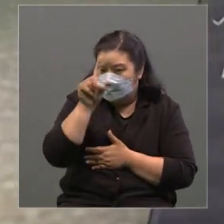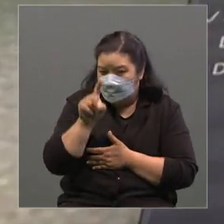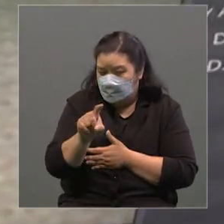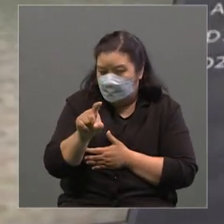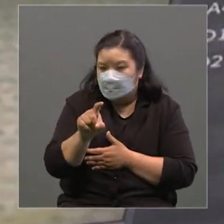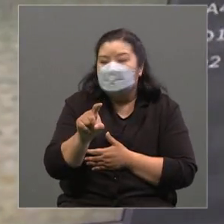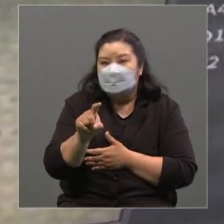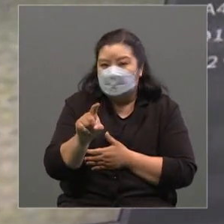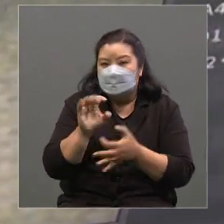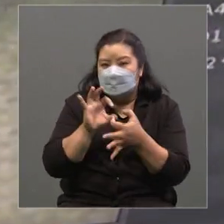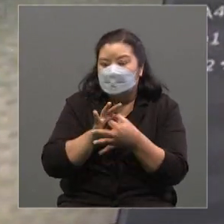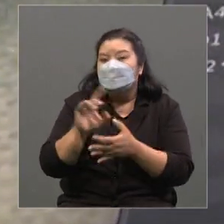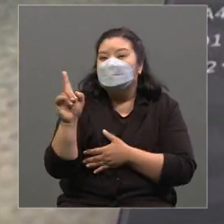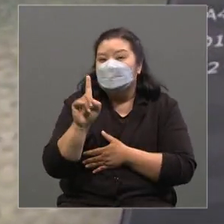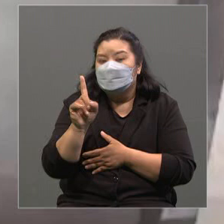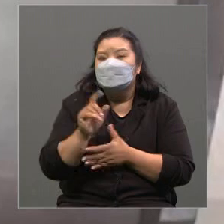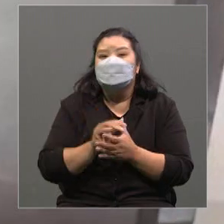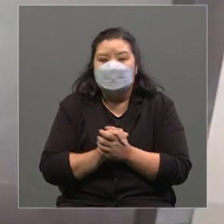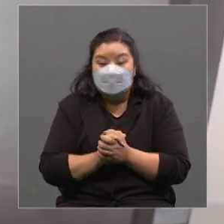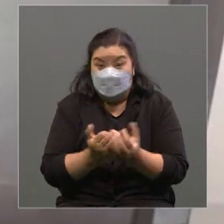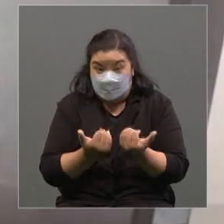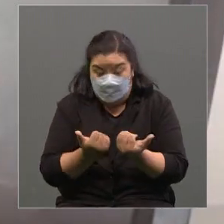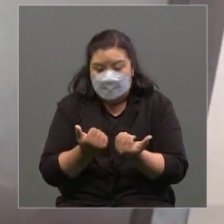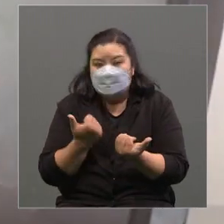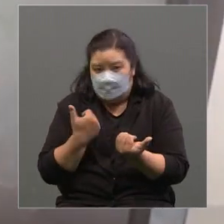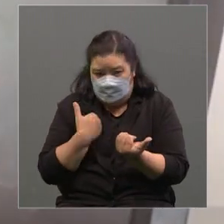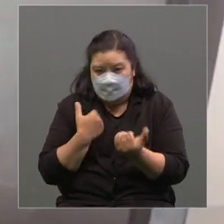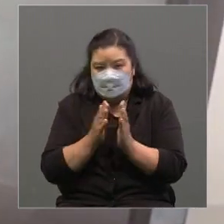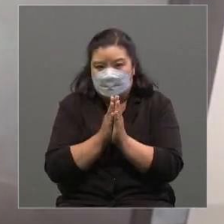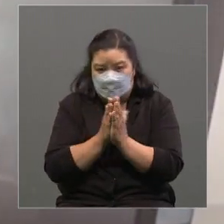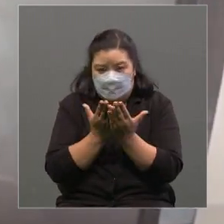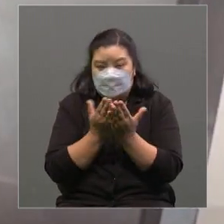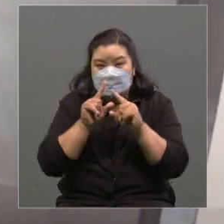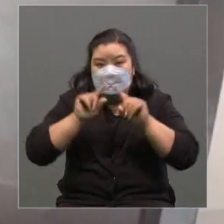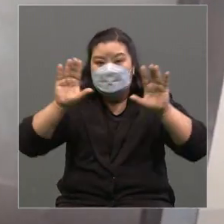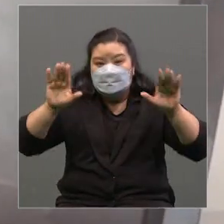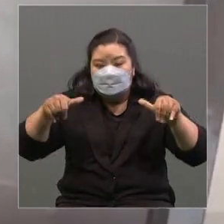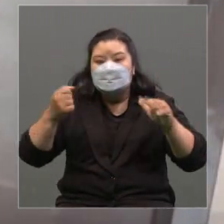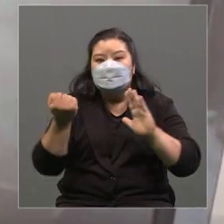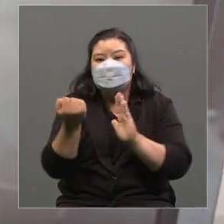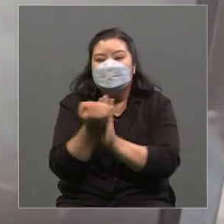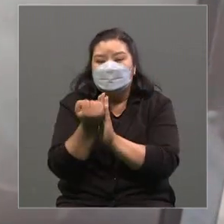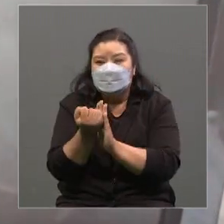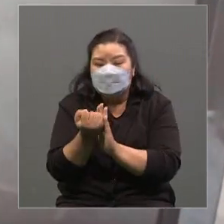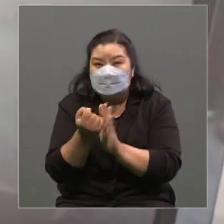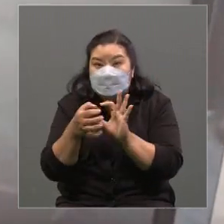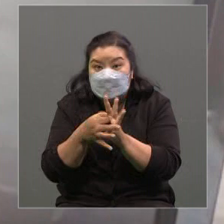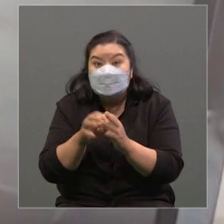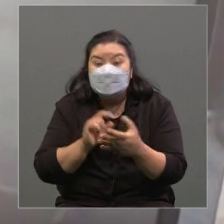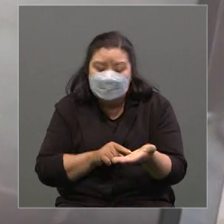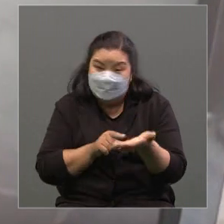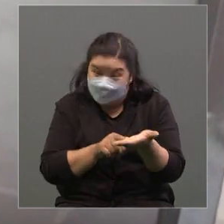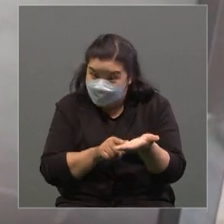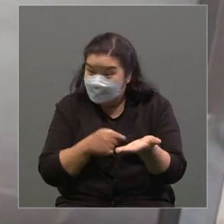ข้อสังเกตอย่างเรื่องของการที่ไทยเราเนี่ยมีการออกวีซ่าแบบวีซ่าออนอะไรเวิลด์คือนักท่องเที่ยวเนี่ยสามารถมาเอาวีซ่าที่สน